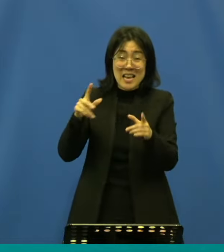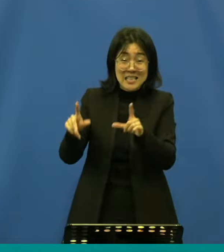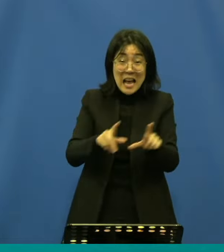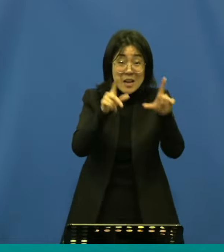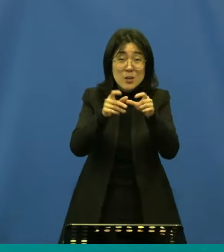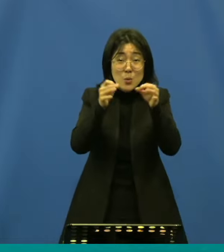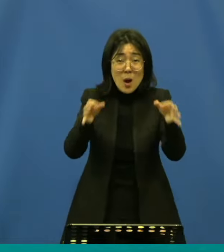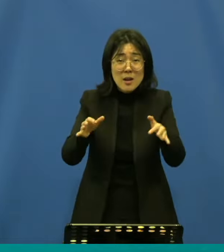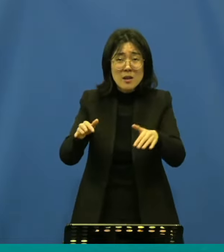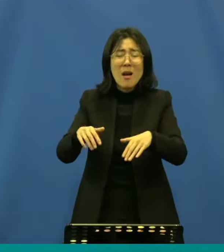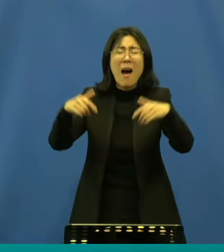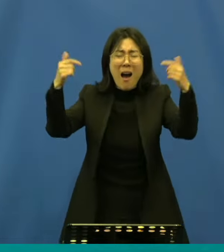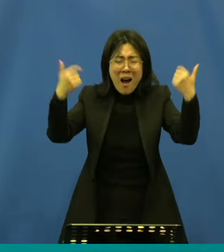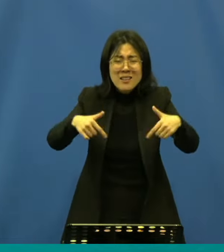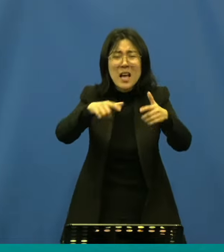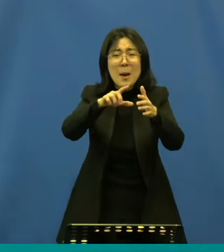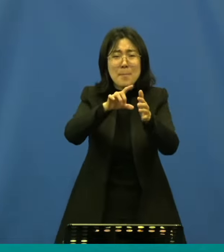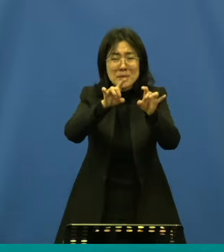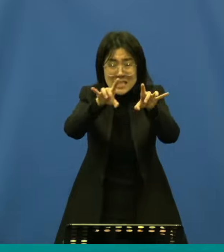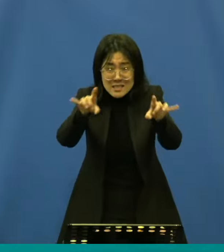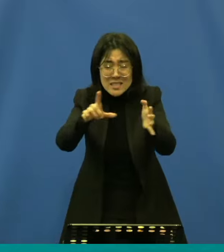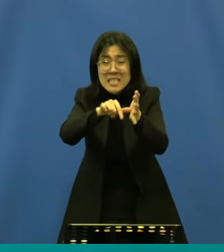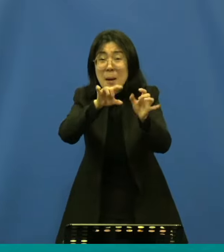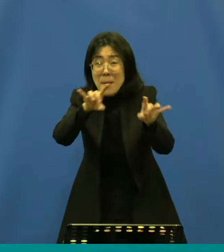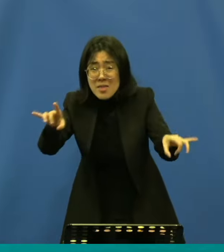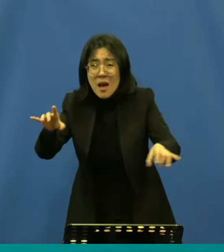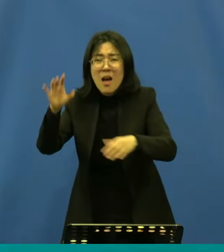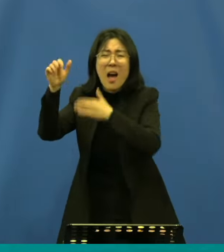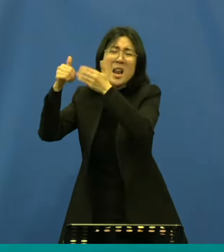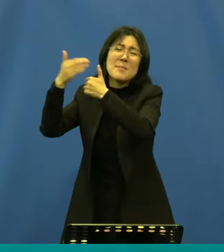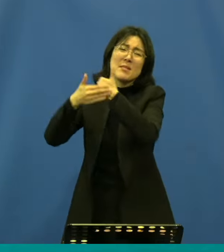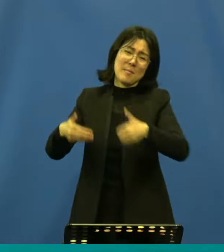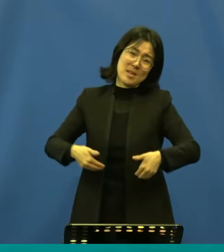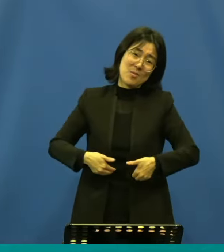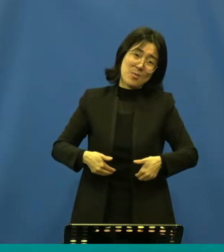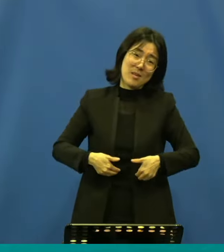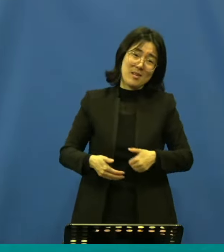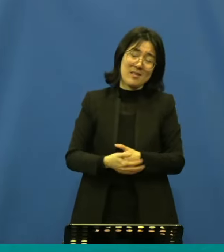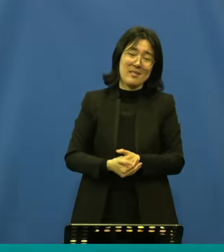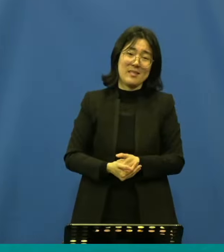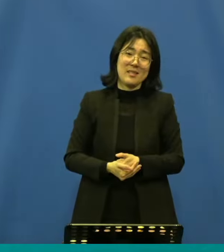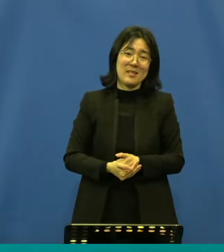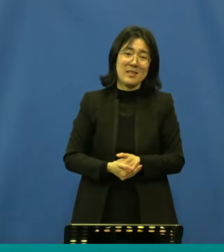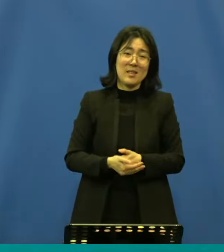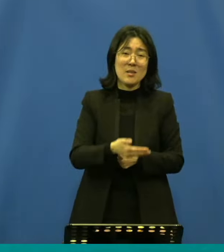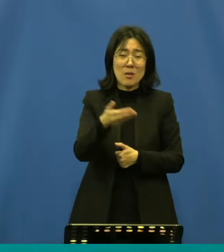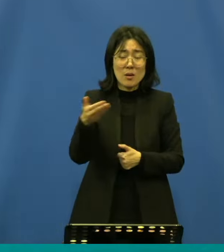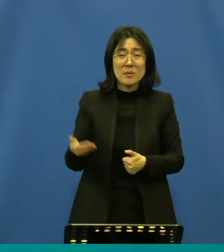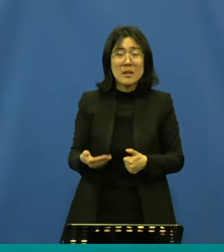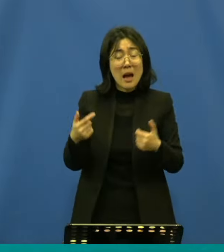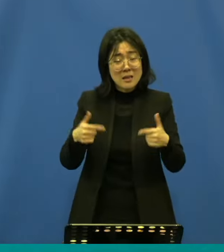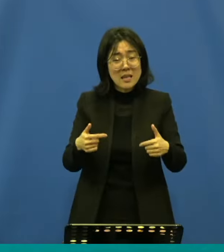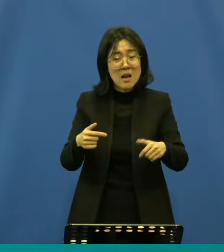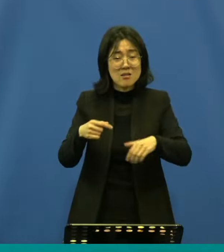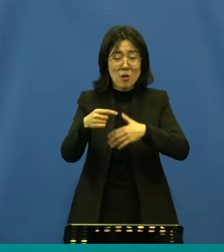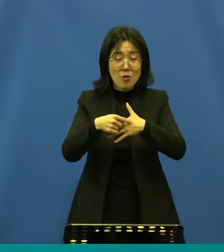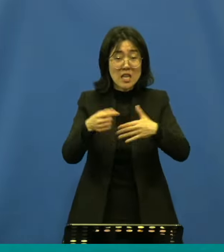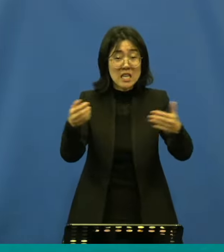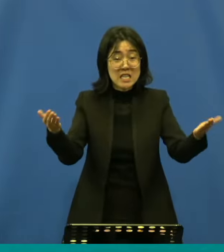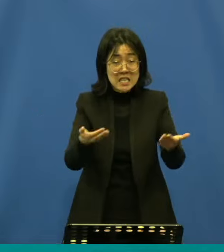우리는 언제든지 속물 건성을 드러낼 수 있습니다. 겉으로는 대단한 일을 한다 해도 언제나 죄성의 지배를 받으며 살아가고